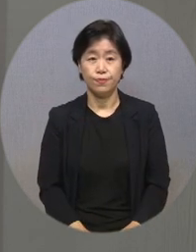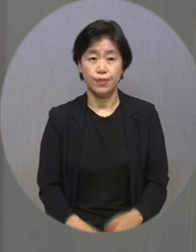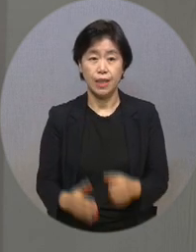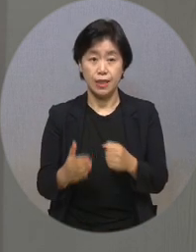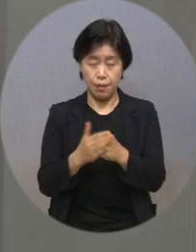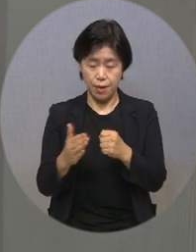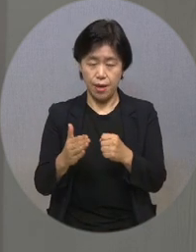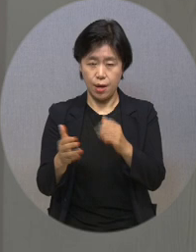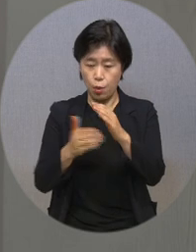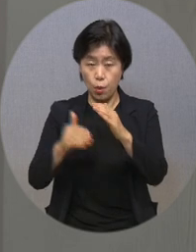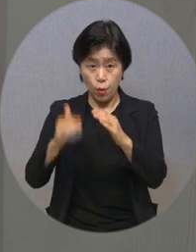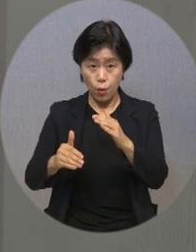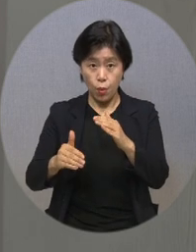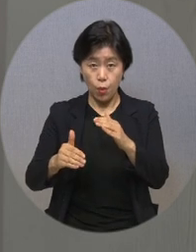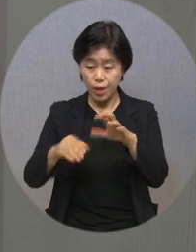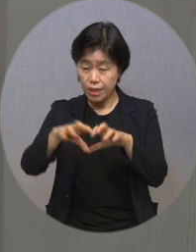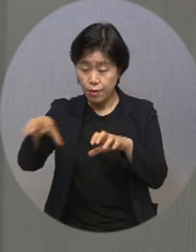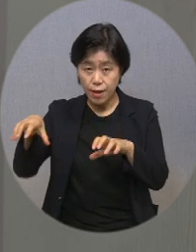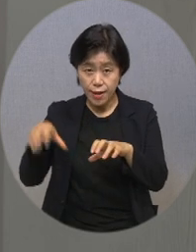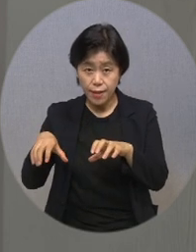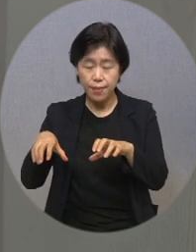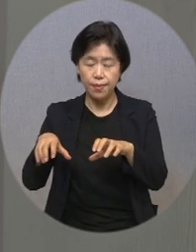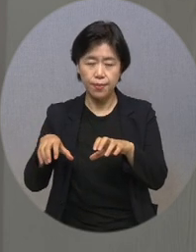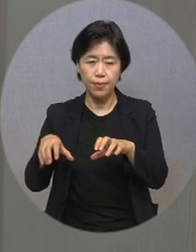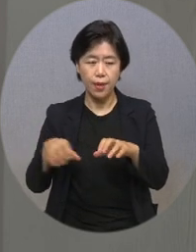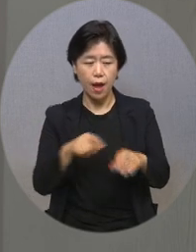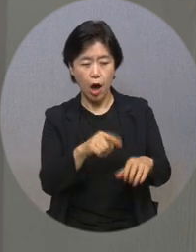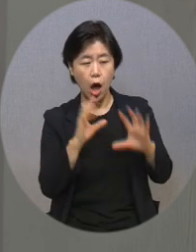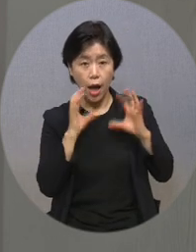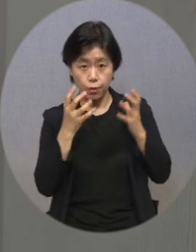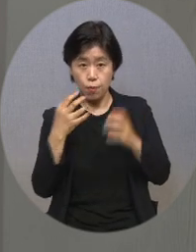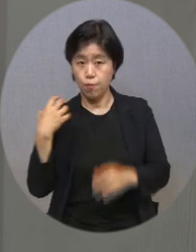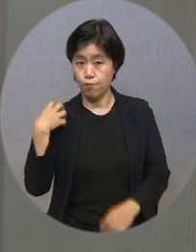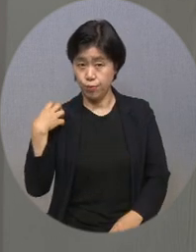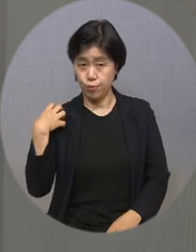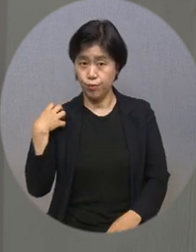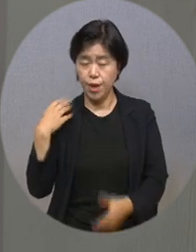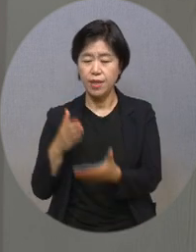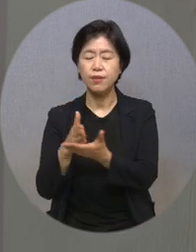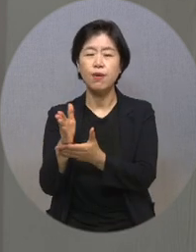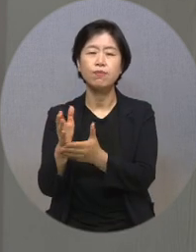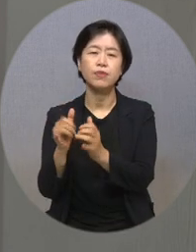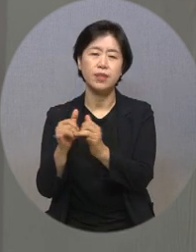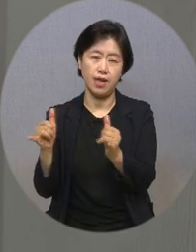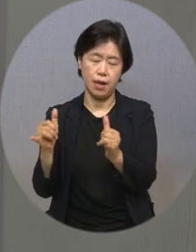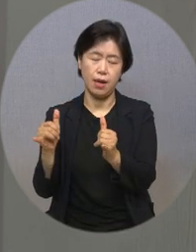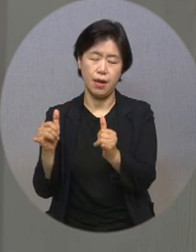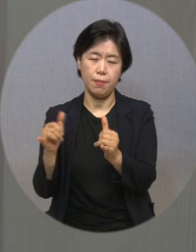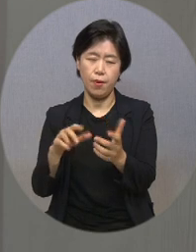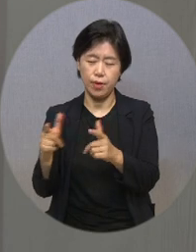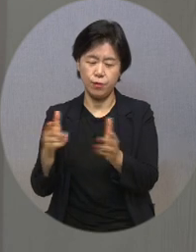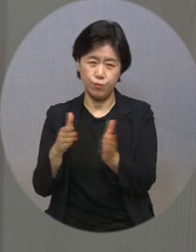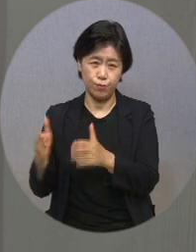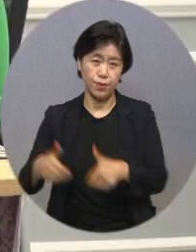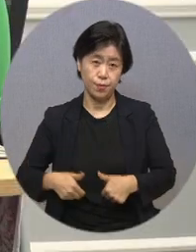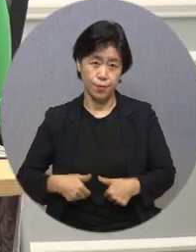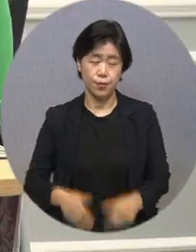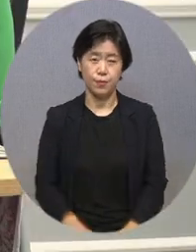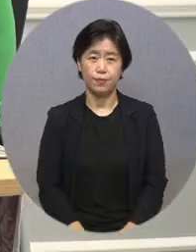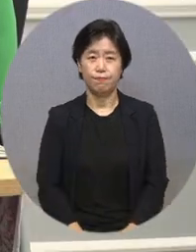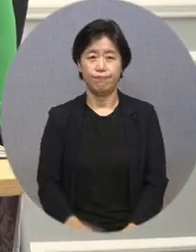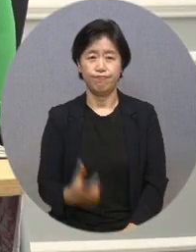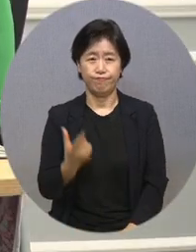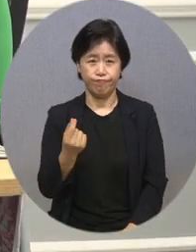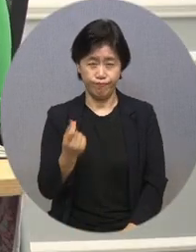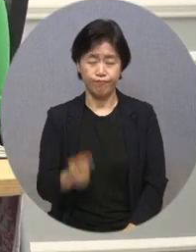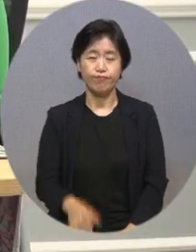있는 직원들의 전문성을 빨리 향상시키고 정착화해야 될 필요성이 있다고 저는 생각을 했습니다. 아,